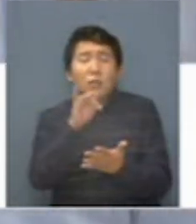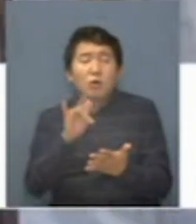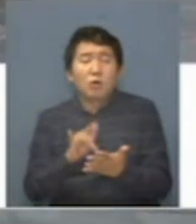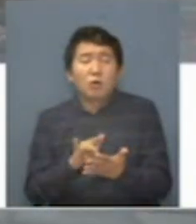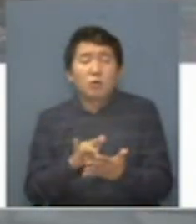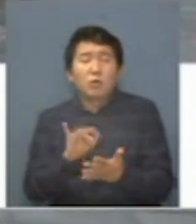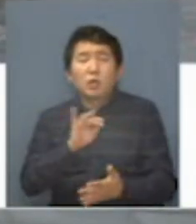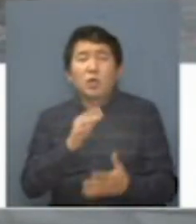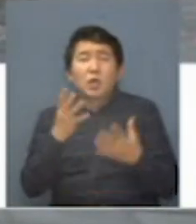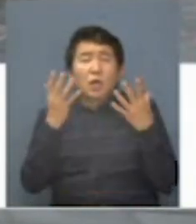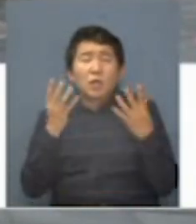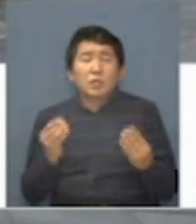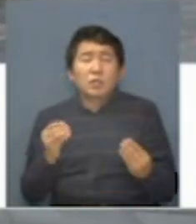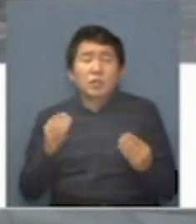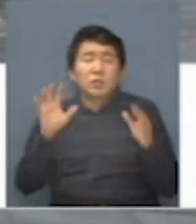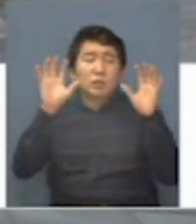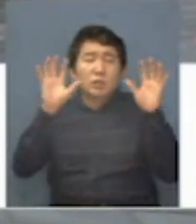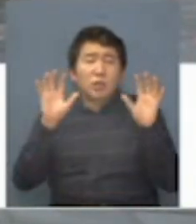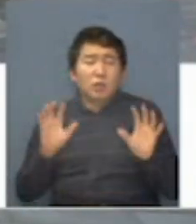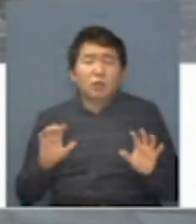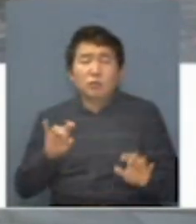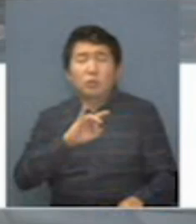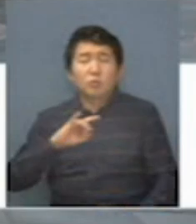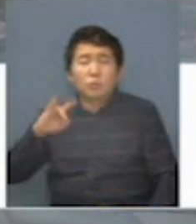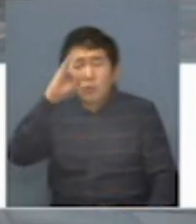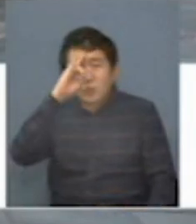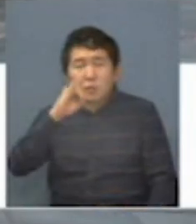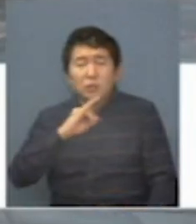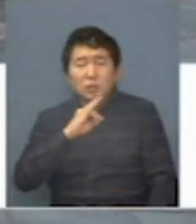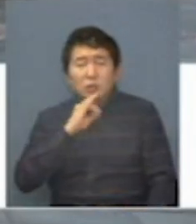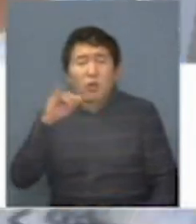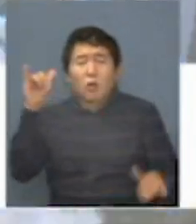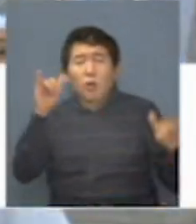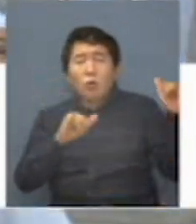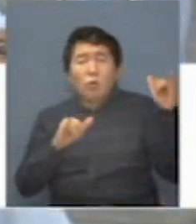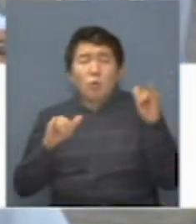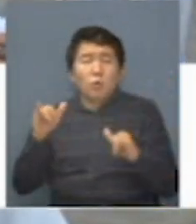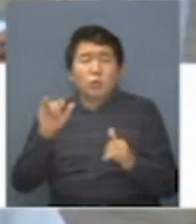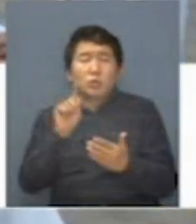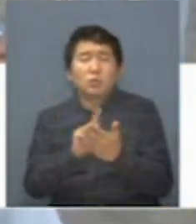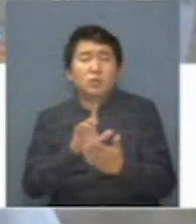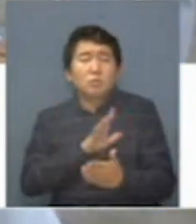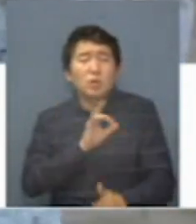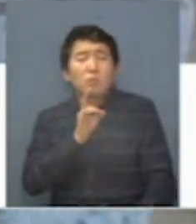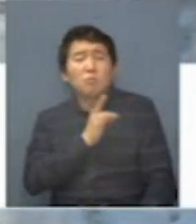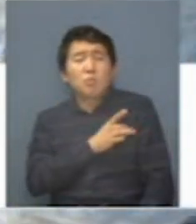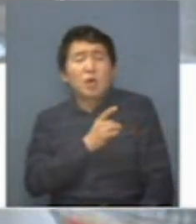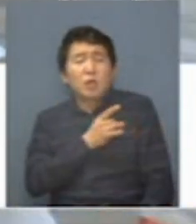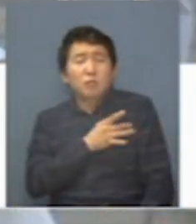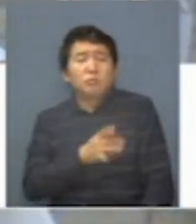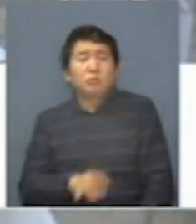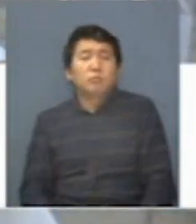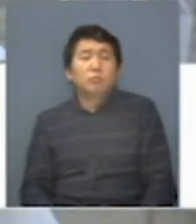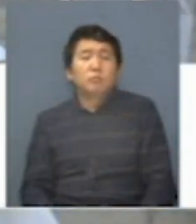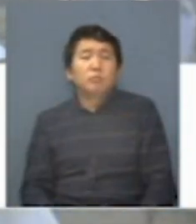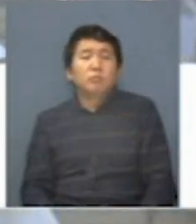Конституции Республики Казахстан. Главное условие – гости праздника должны быть в белом. Горожане постарались соблюсти